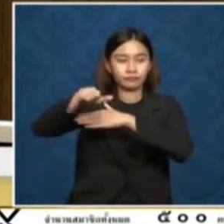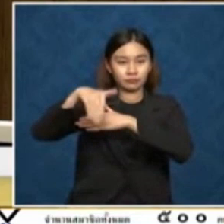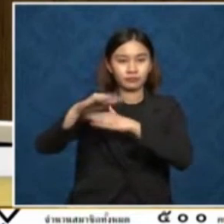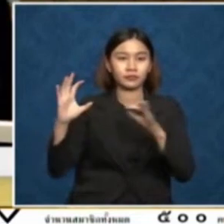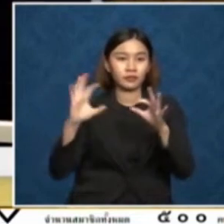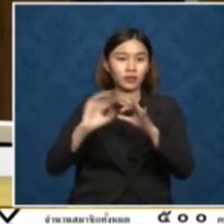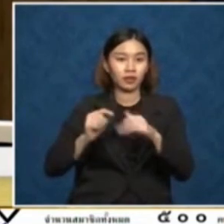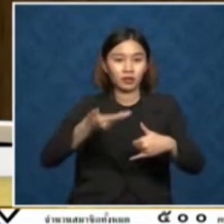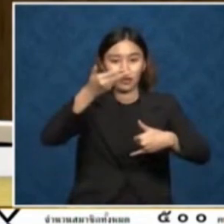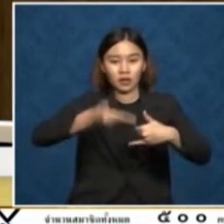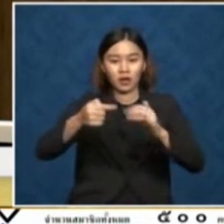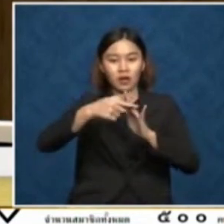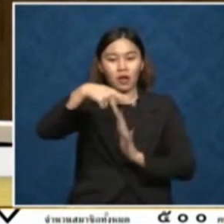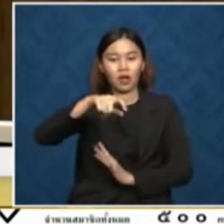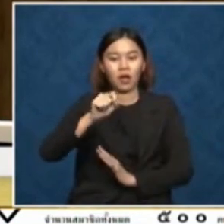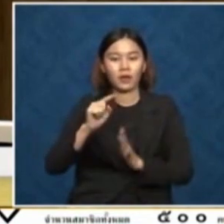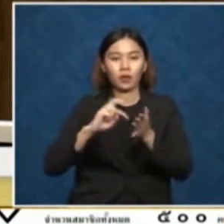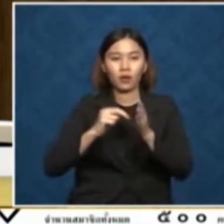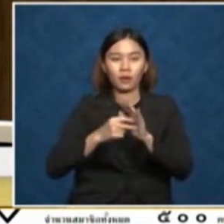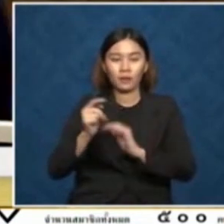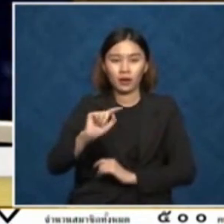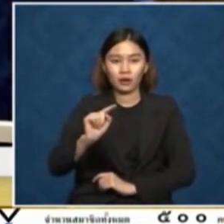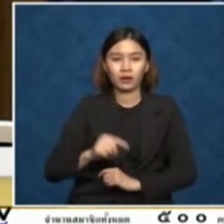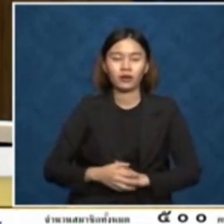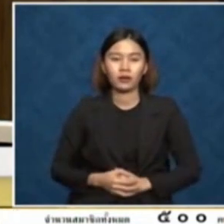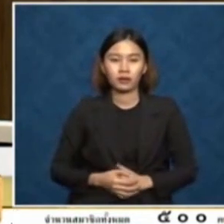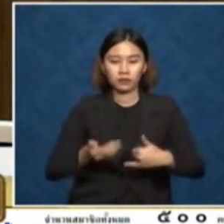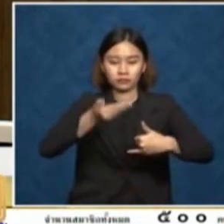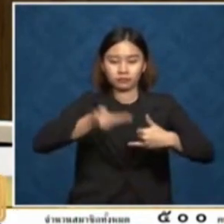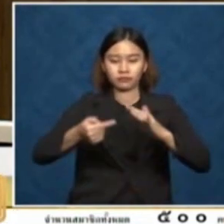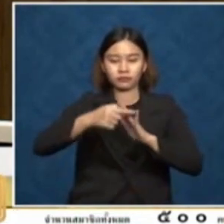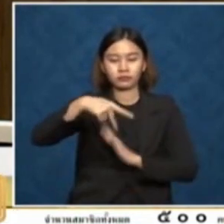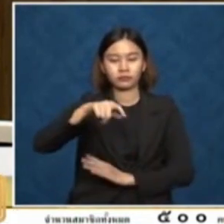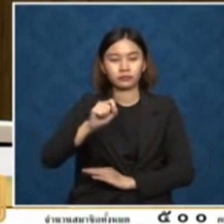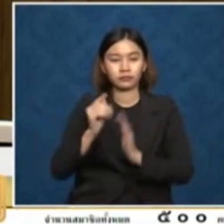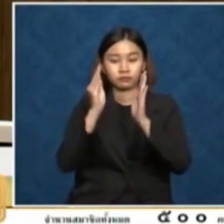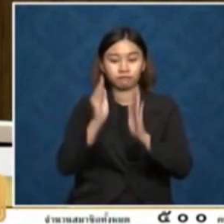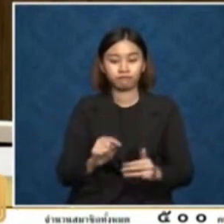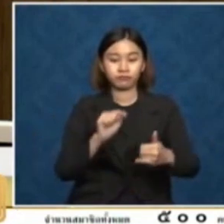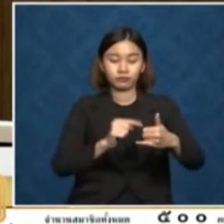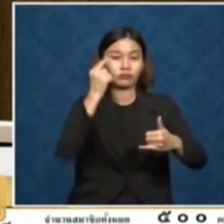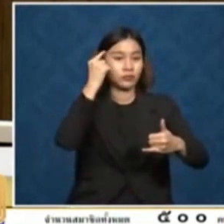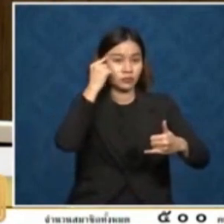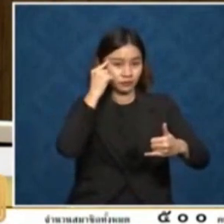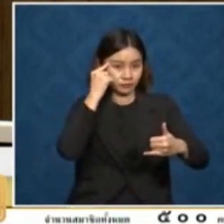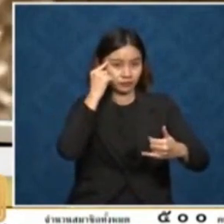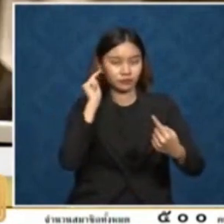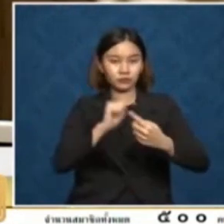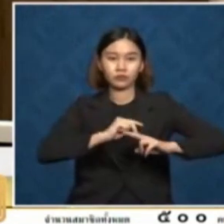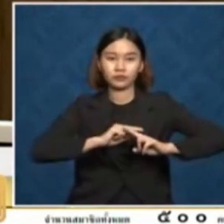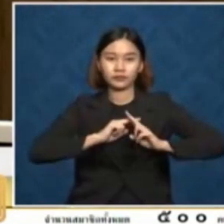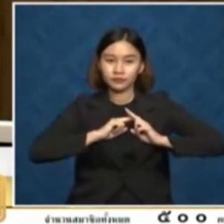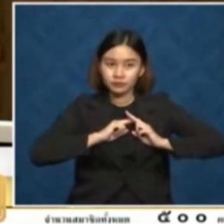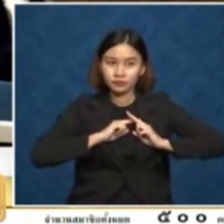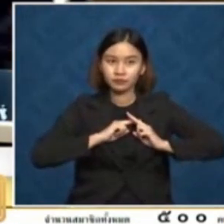าว่าอัตลักษณ์ทางเพศคืออะไรอัตลักษณ์ทางเพศคือการที่บุคคลหนึ่งรับรู้นะคะ